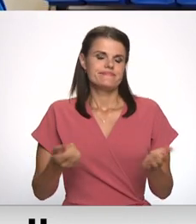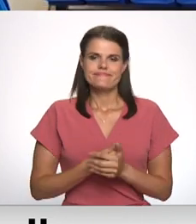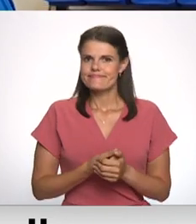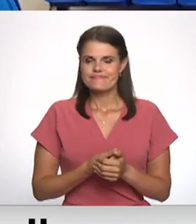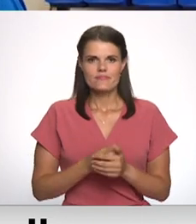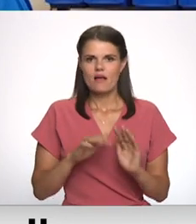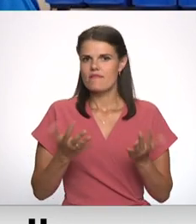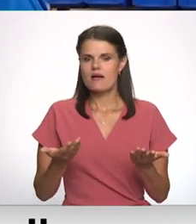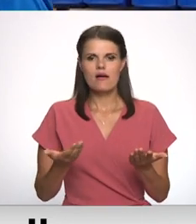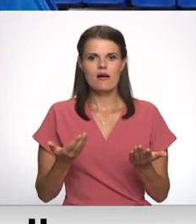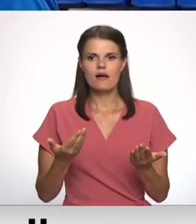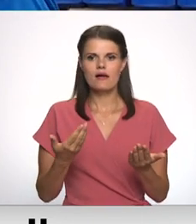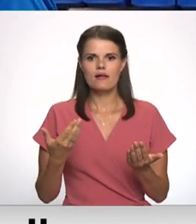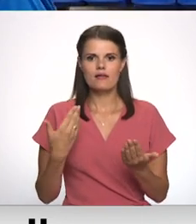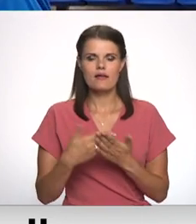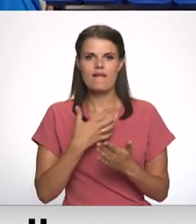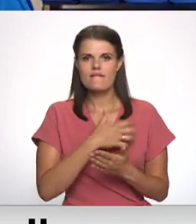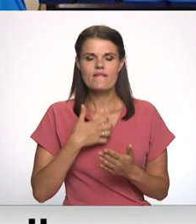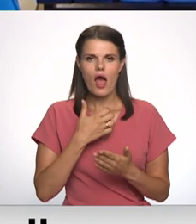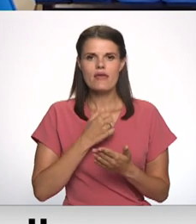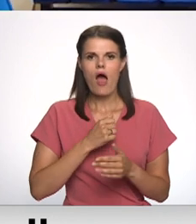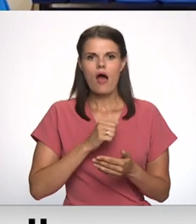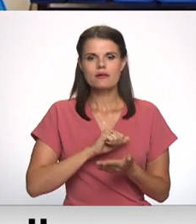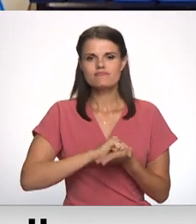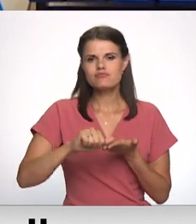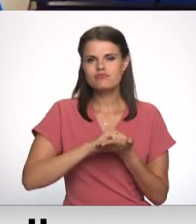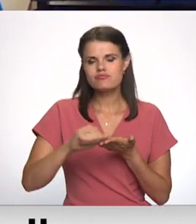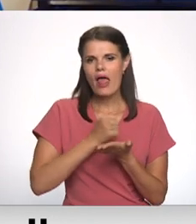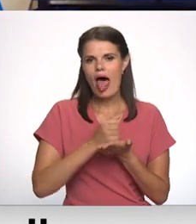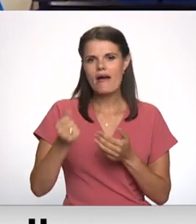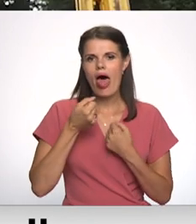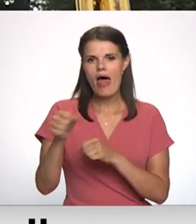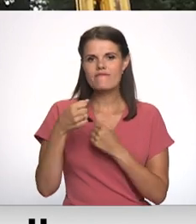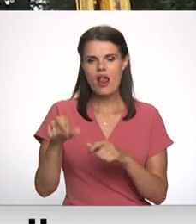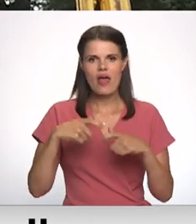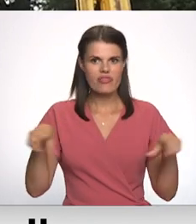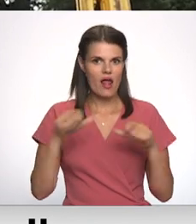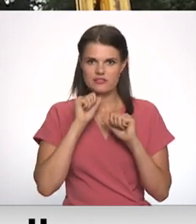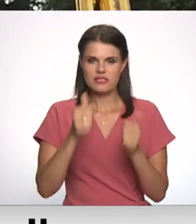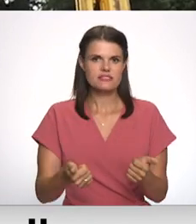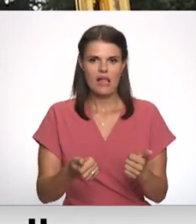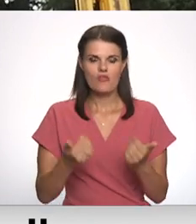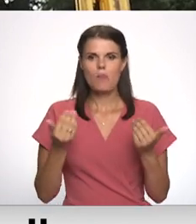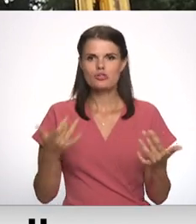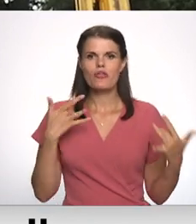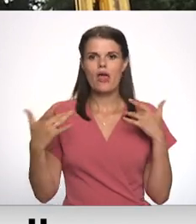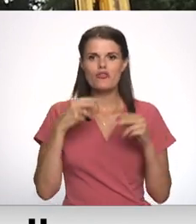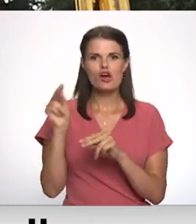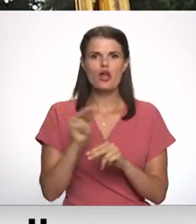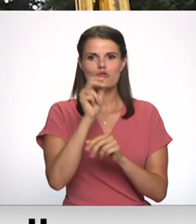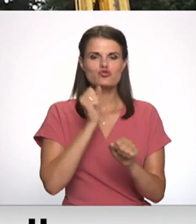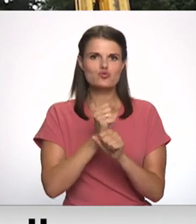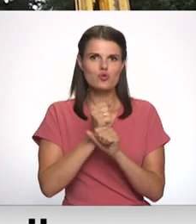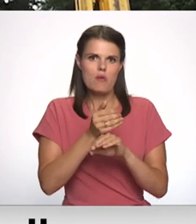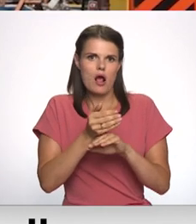vai pat arī jāno evelēju dēļi, vairāki vienādi, tad to mēs tagad izdarīt nevaram. Pašlaik teātra rekonstrukcijas darbi